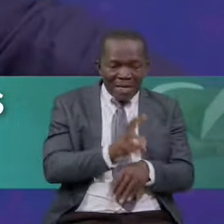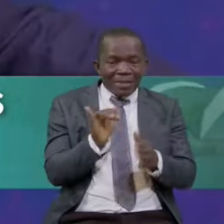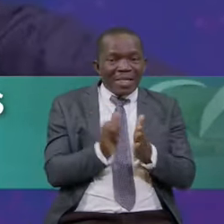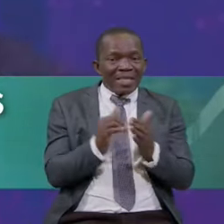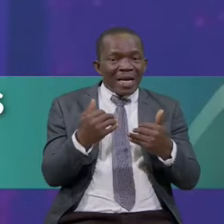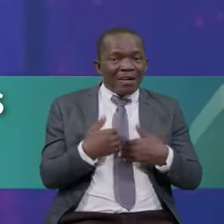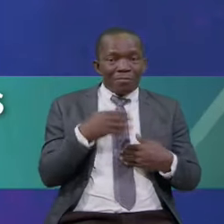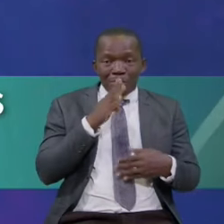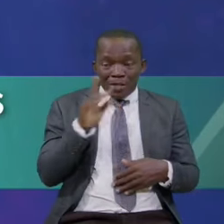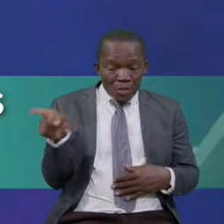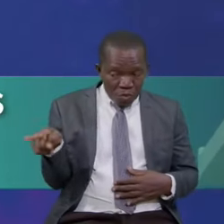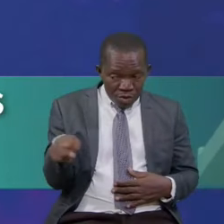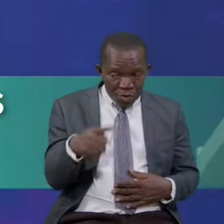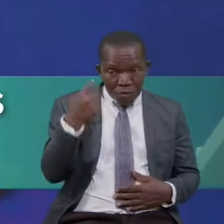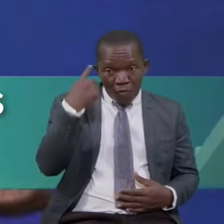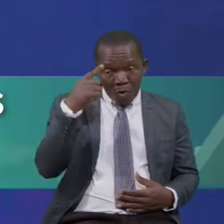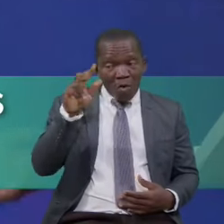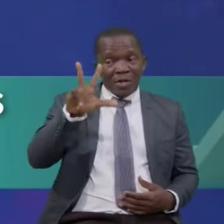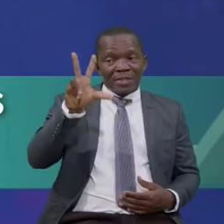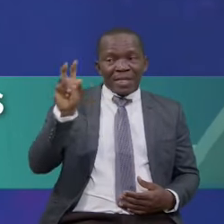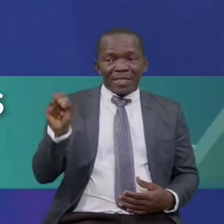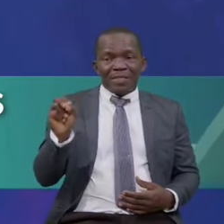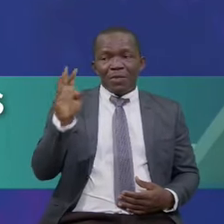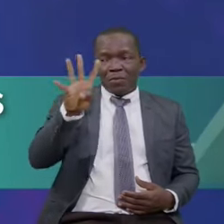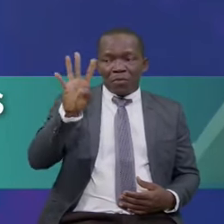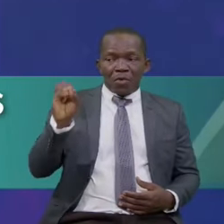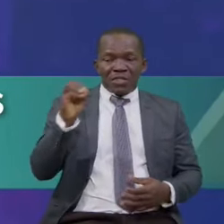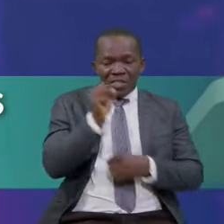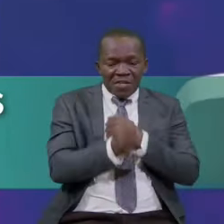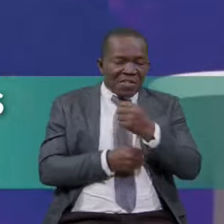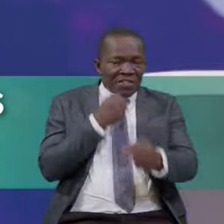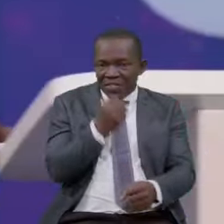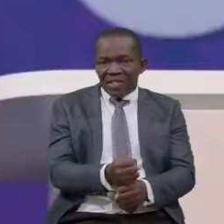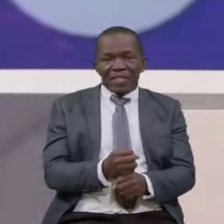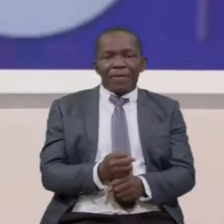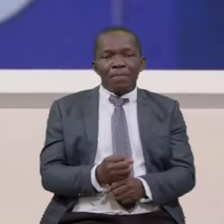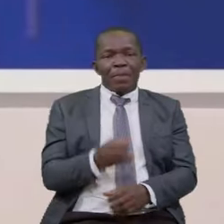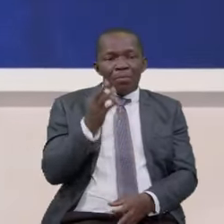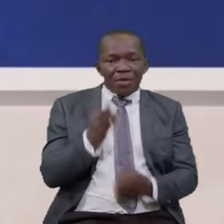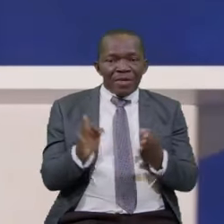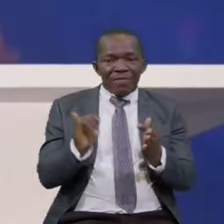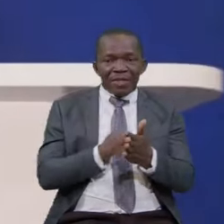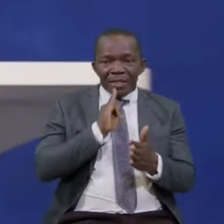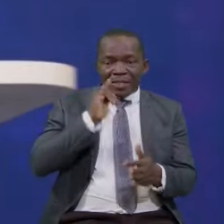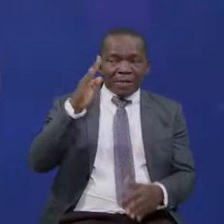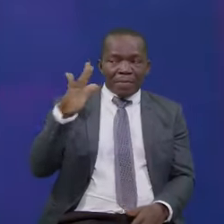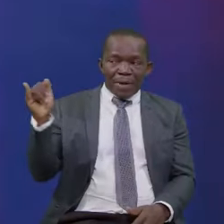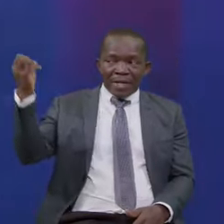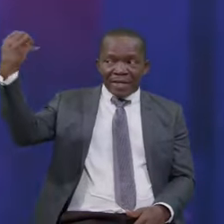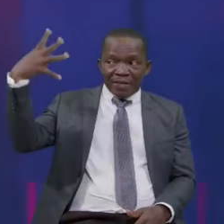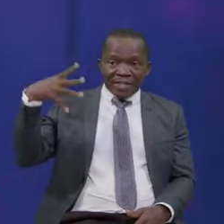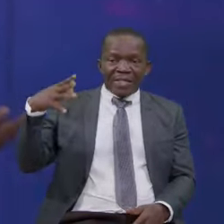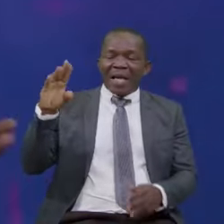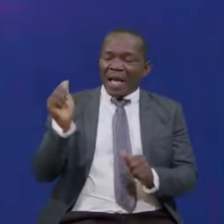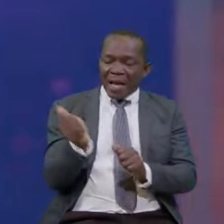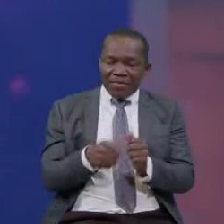40 ans 50 ans ou plus mais quand c'est pas la grâce quiconque prononce le nom de